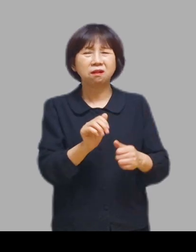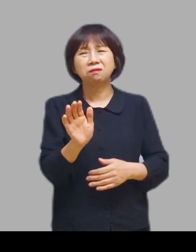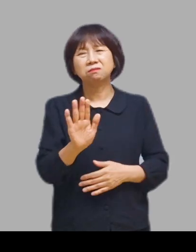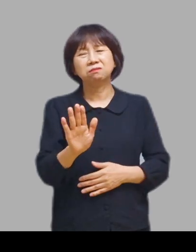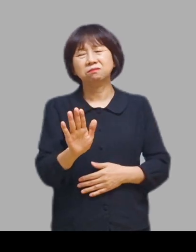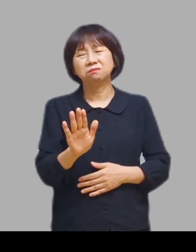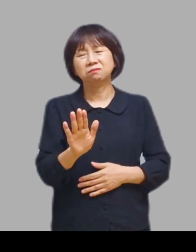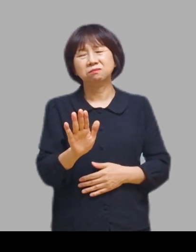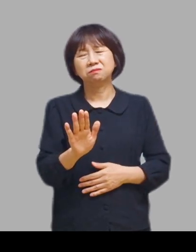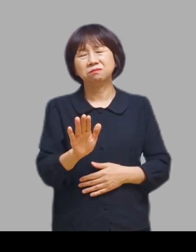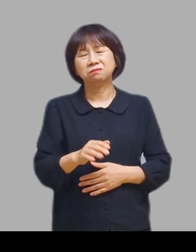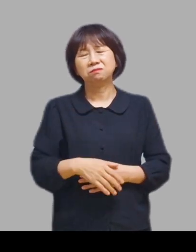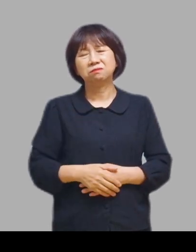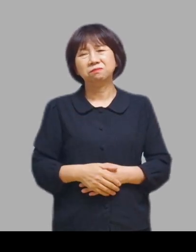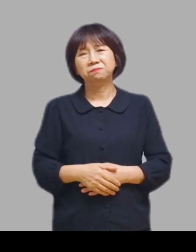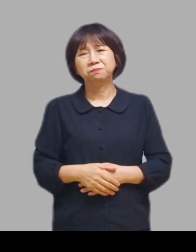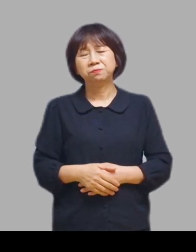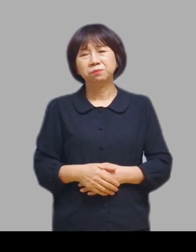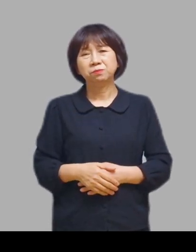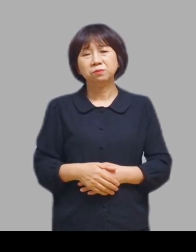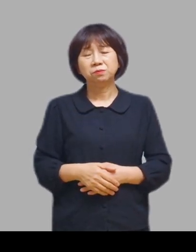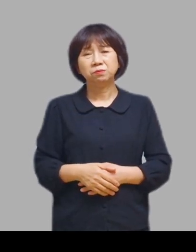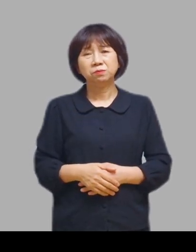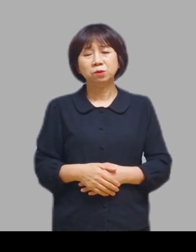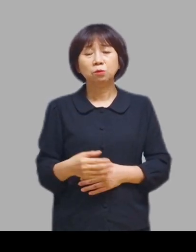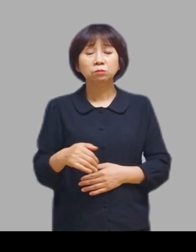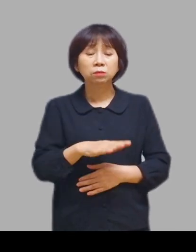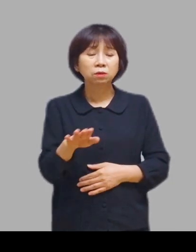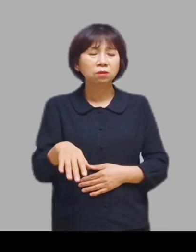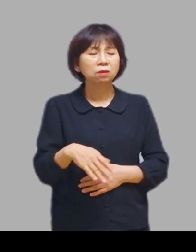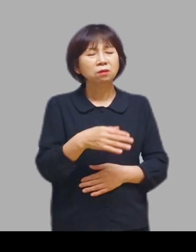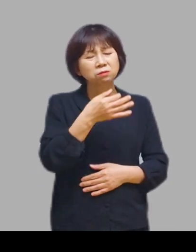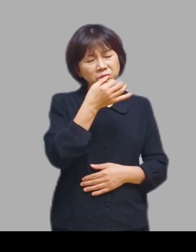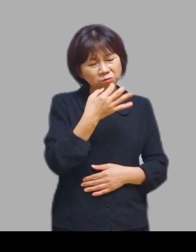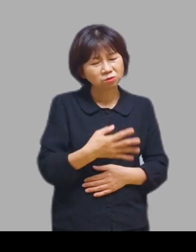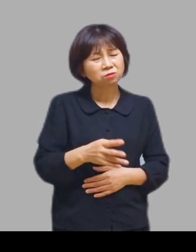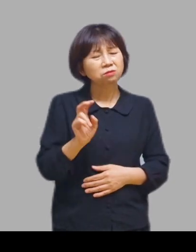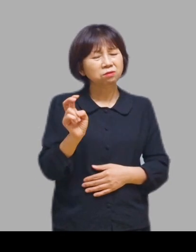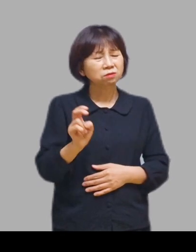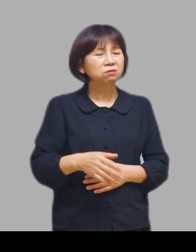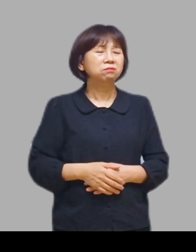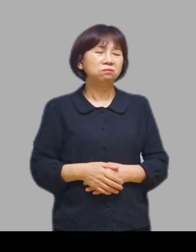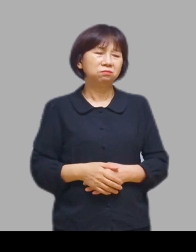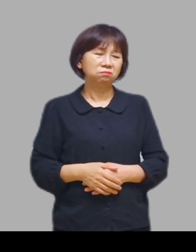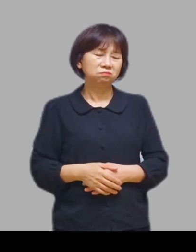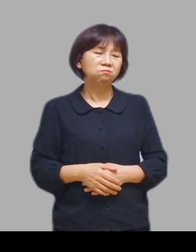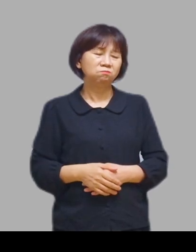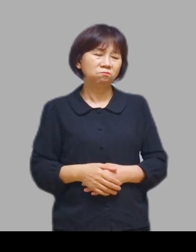깊이 숨어버립니다. 하지만 우리가 힘드셨겠네요.